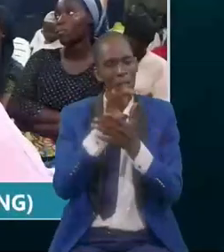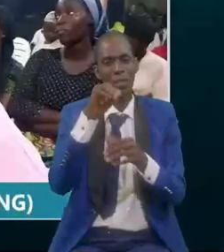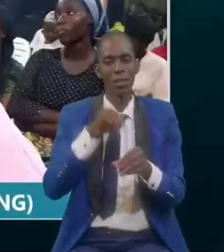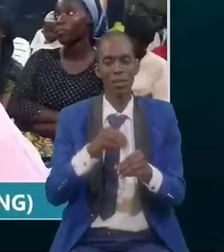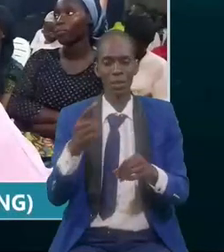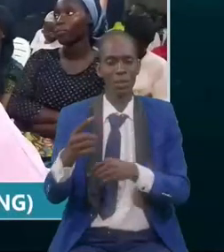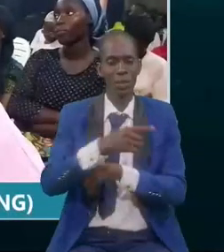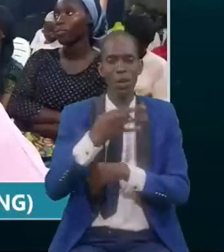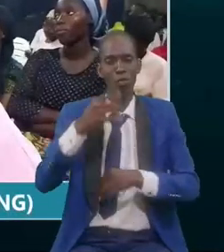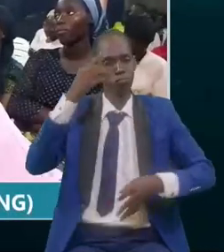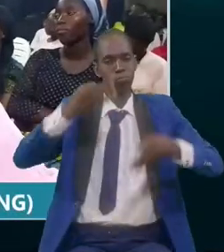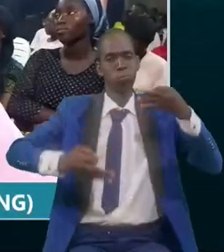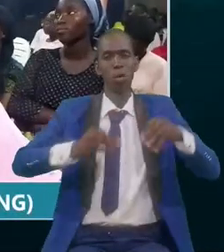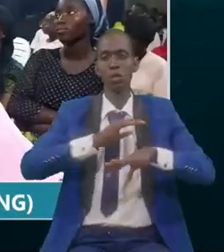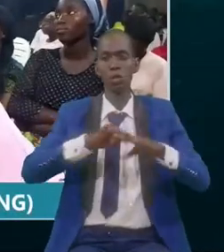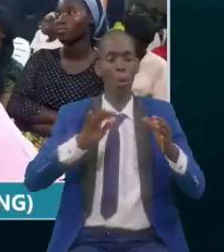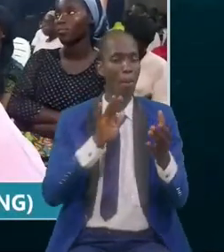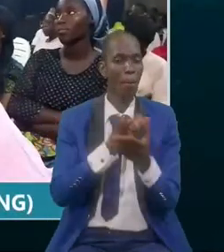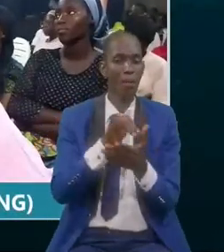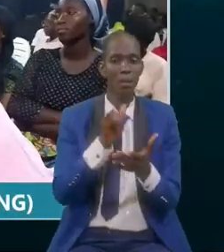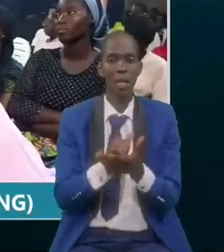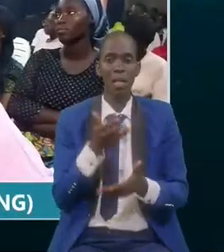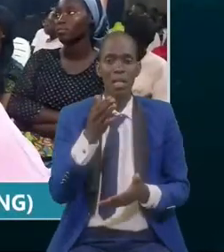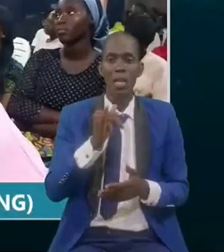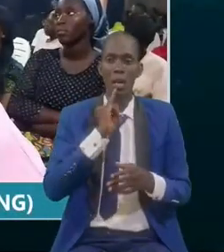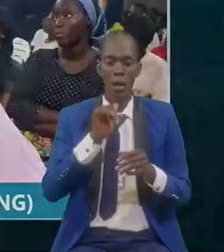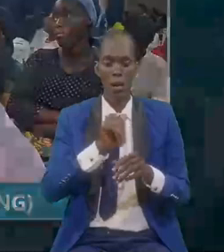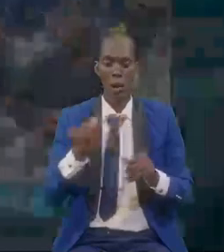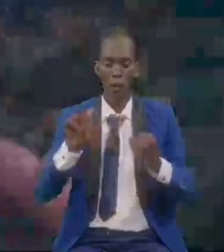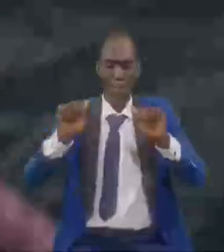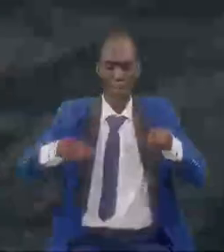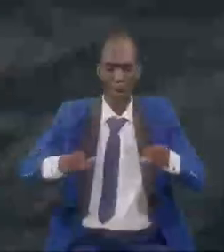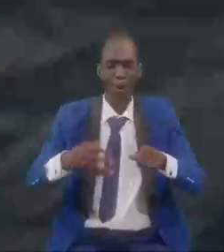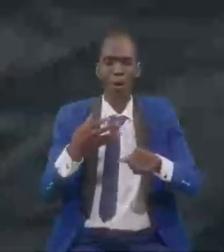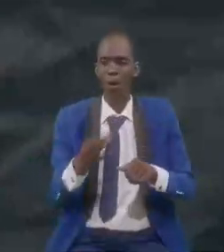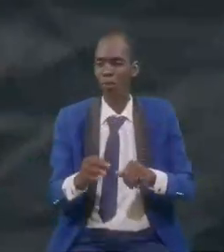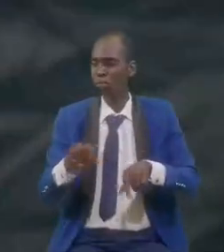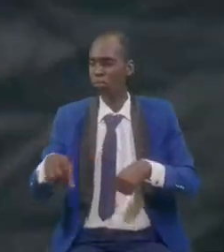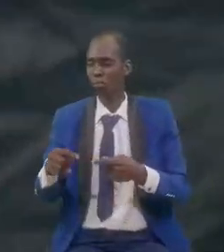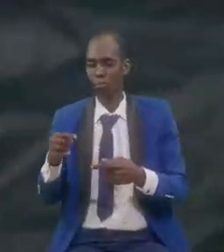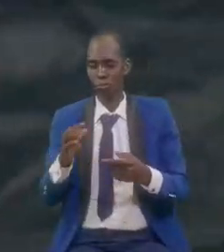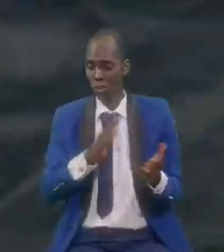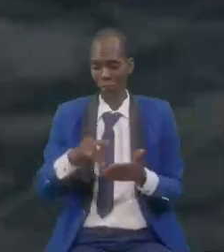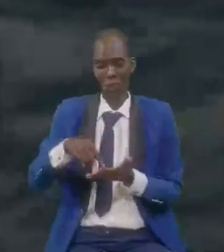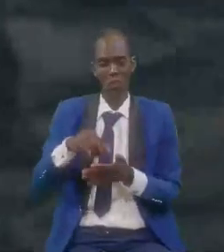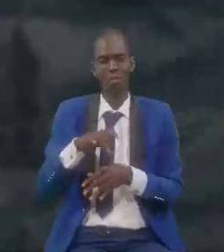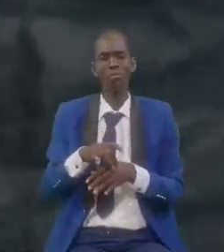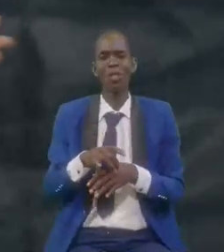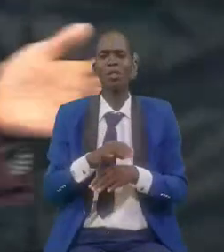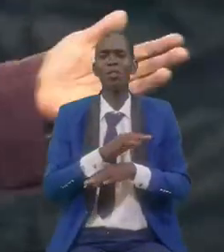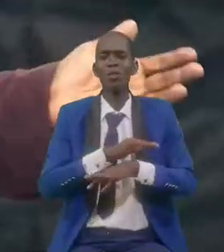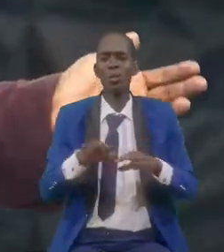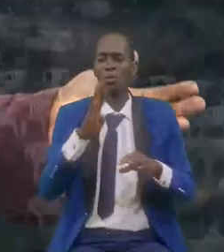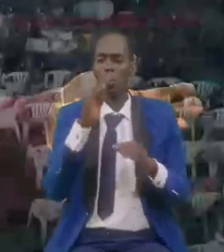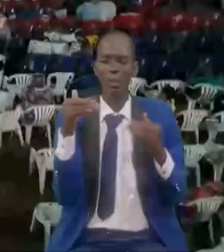jugement. Ils ne croient pas qu'il y a la possibilité de mener la vie de justice. Ne vous mettez pas avec les injustes fidèles sous un